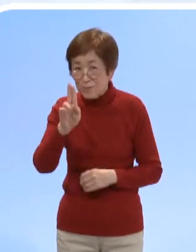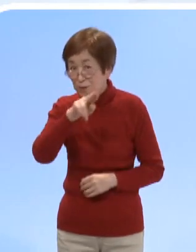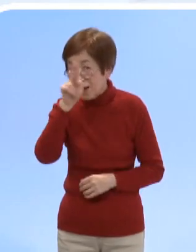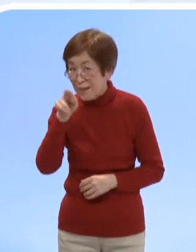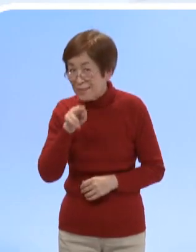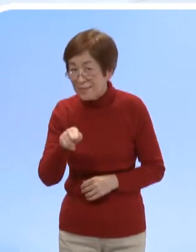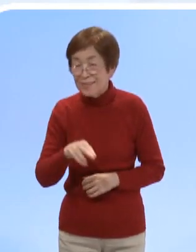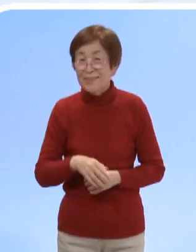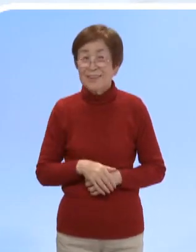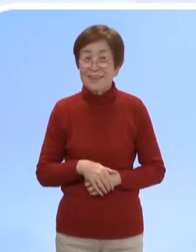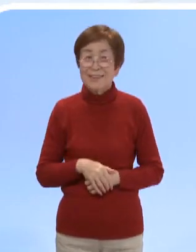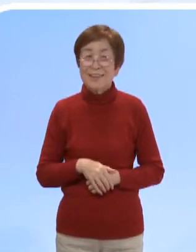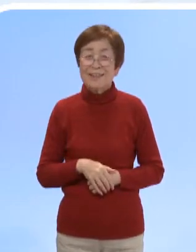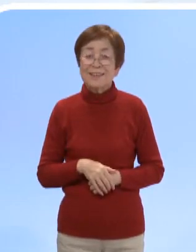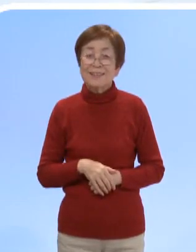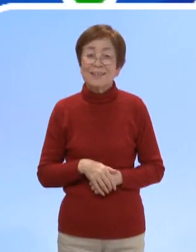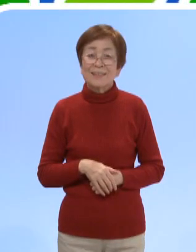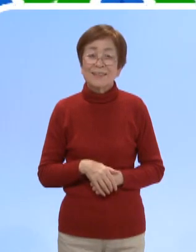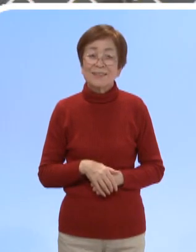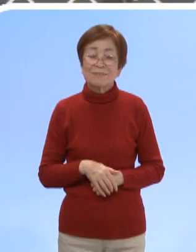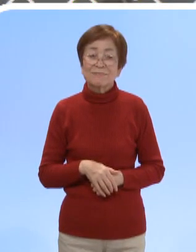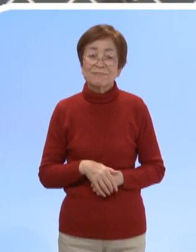よ。